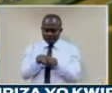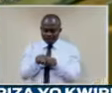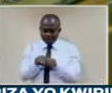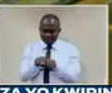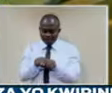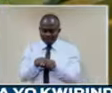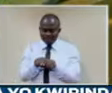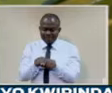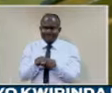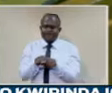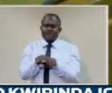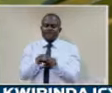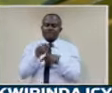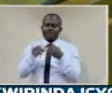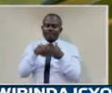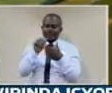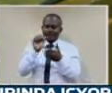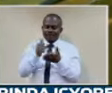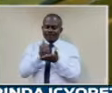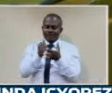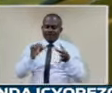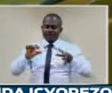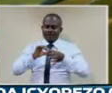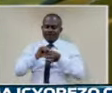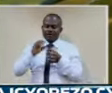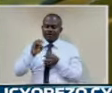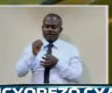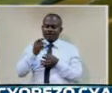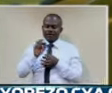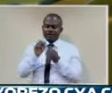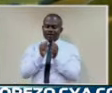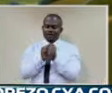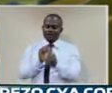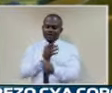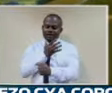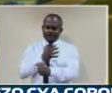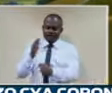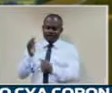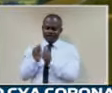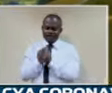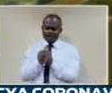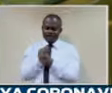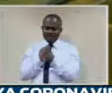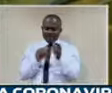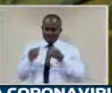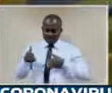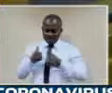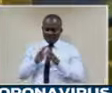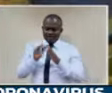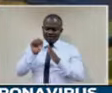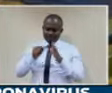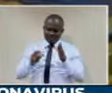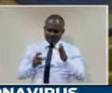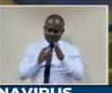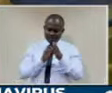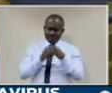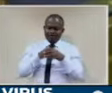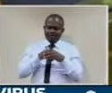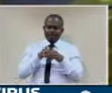Iyi nayo ni interrupteri ibasha kuba ihuza mikoro n'indirimbo. Iyi nayo ni imyanya ibasha gucomekwamo